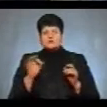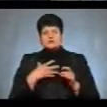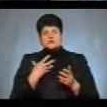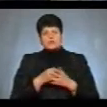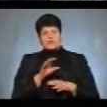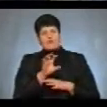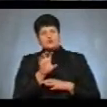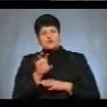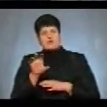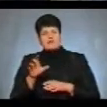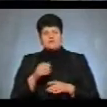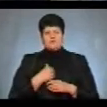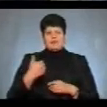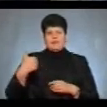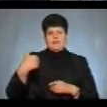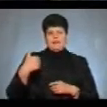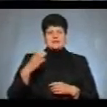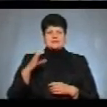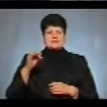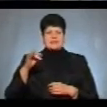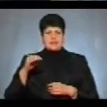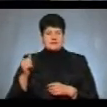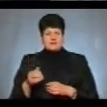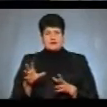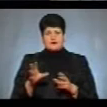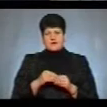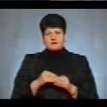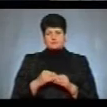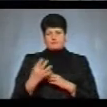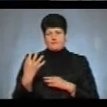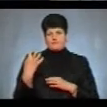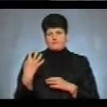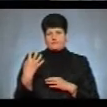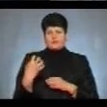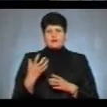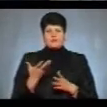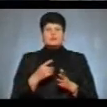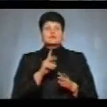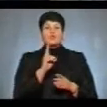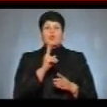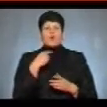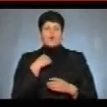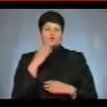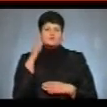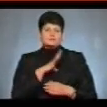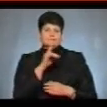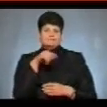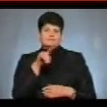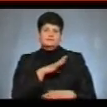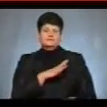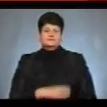фотографії, де вони робили селфі разом із бюлетнями, в яких робили відмітки про те, за кого вони голосували.